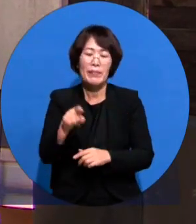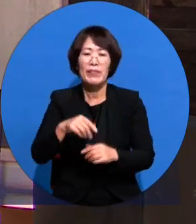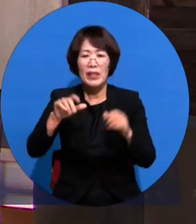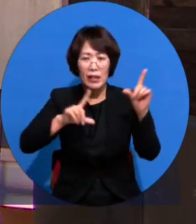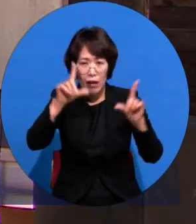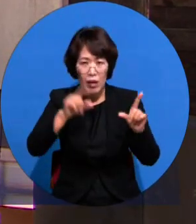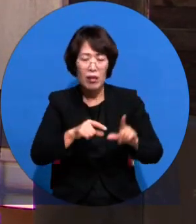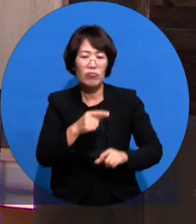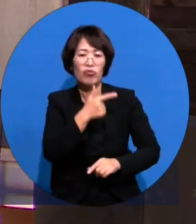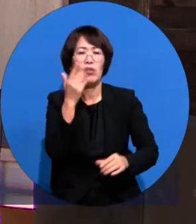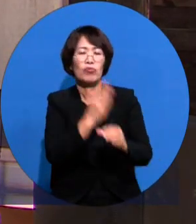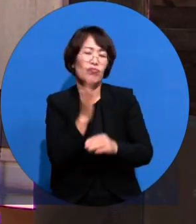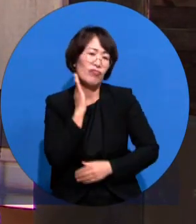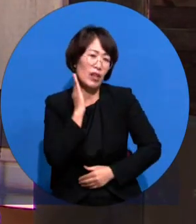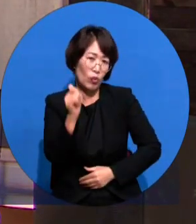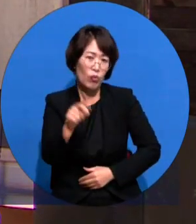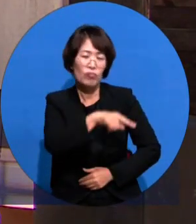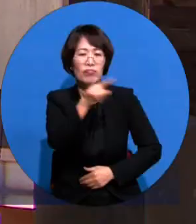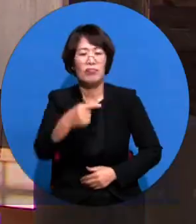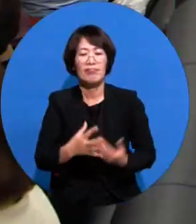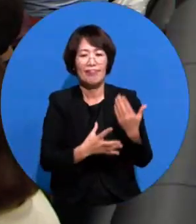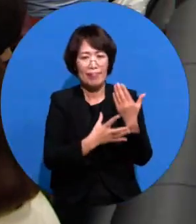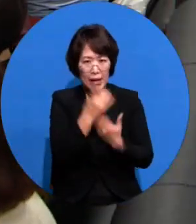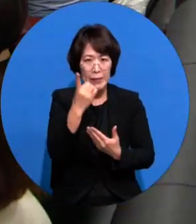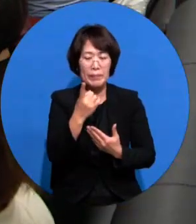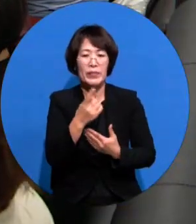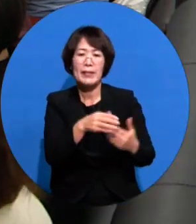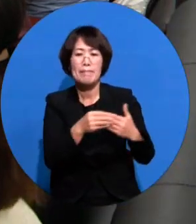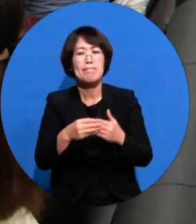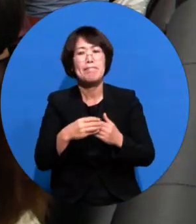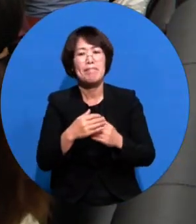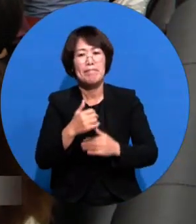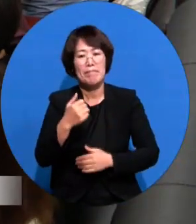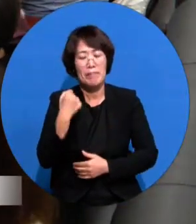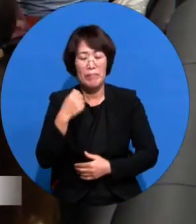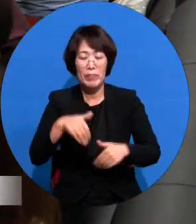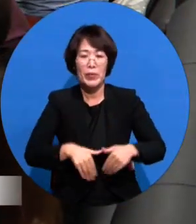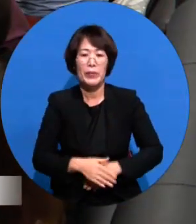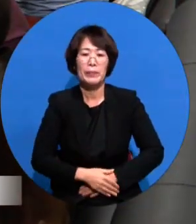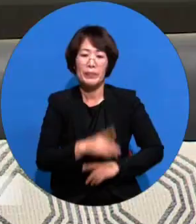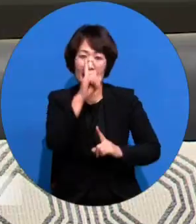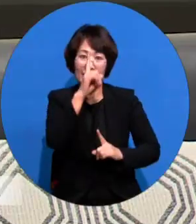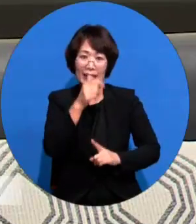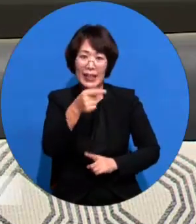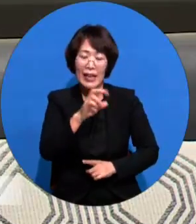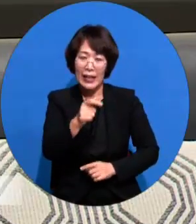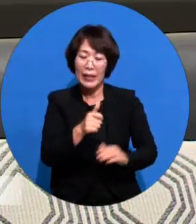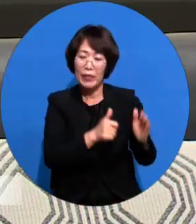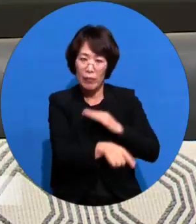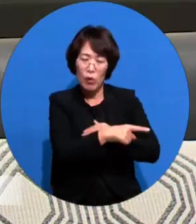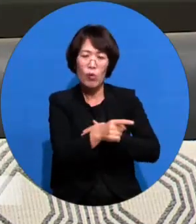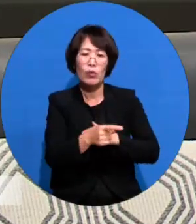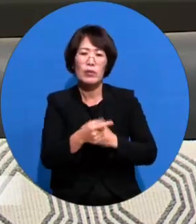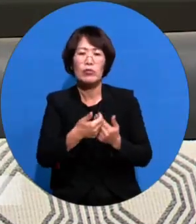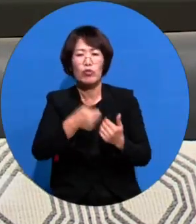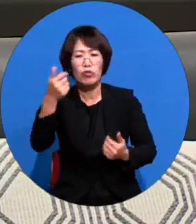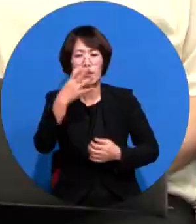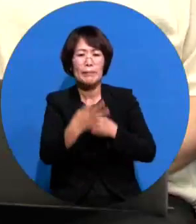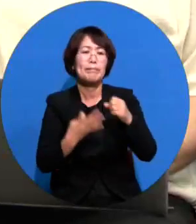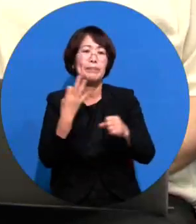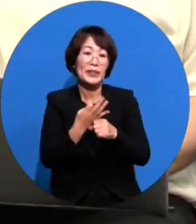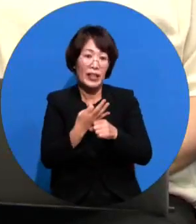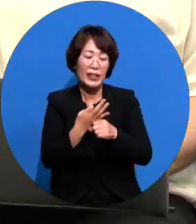김대중 대통령 같은 통합의 리더십입니다. 이낙연 민주당 전 대표가 김대중 전 대통령 서거 14주기를